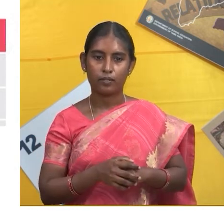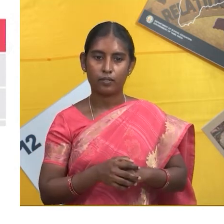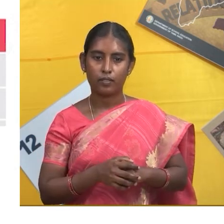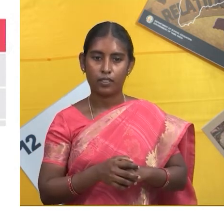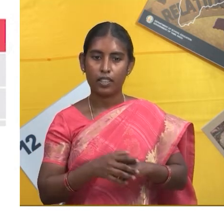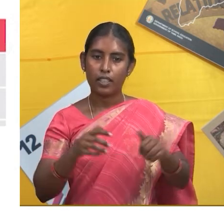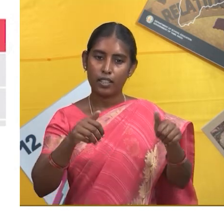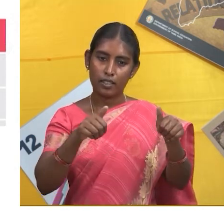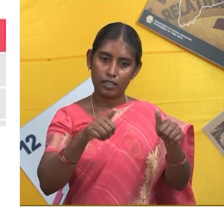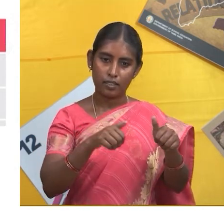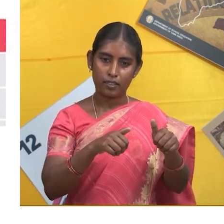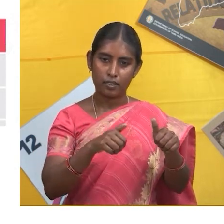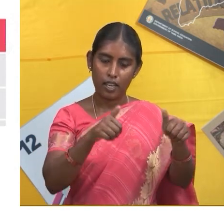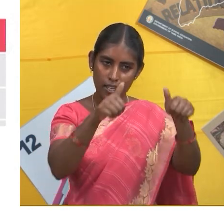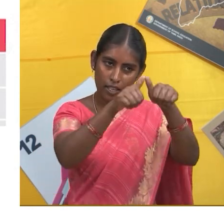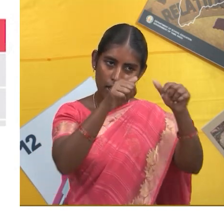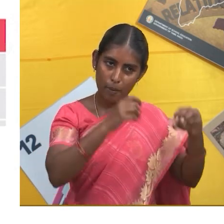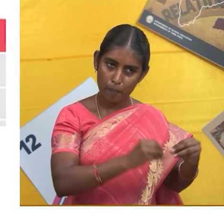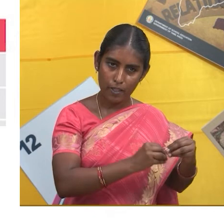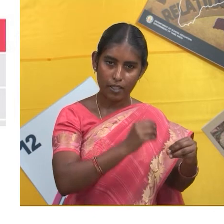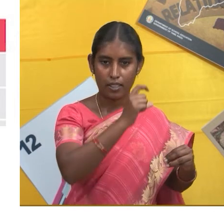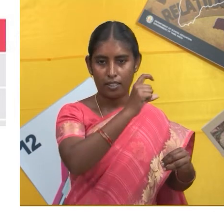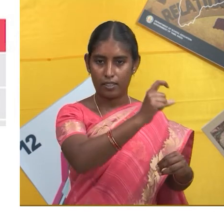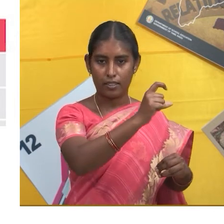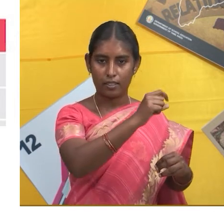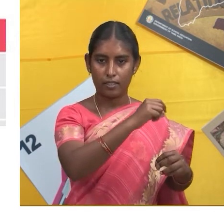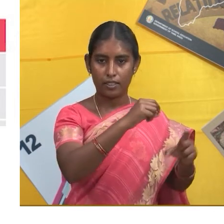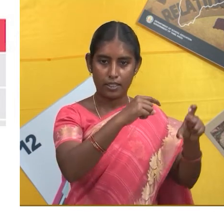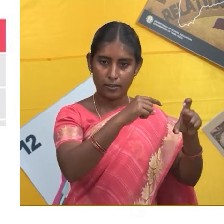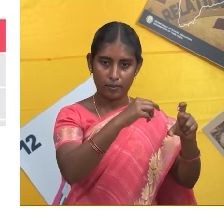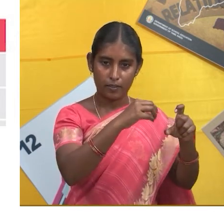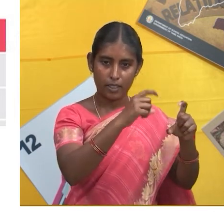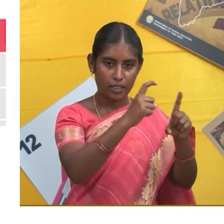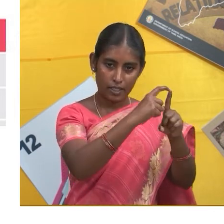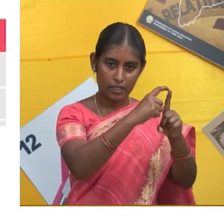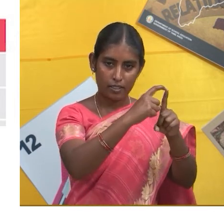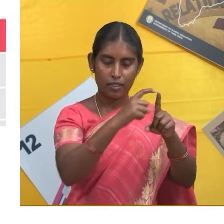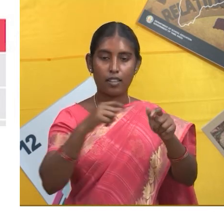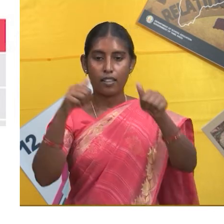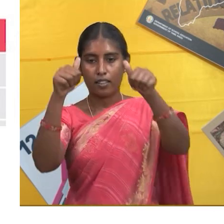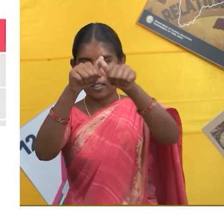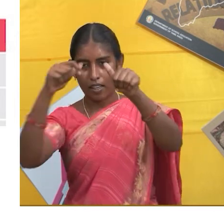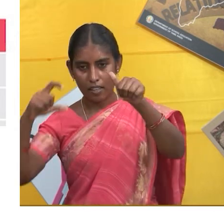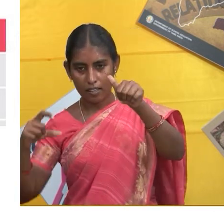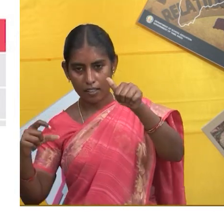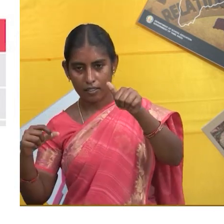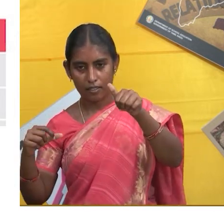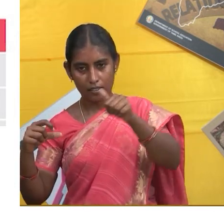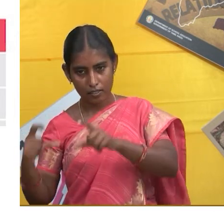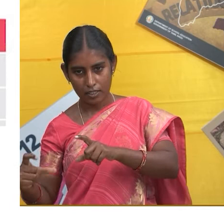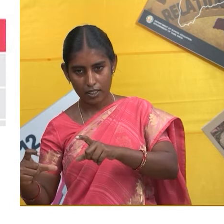Watson